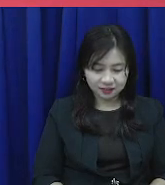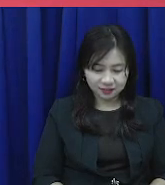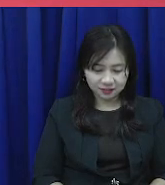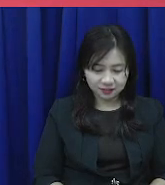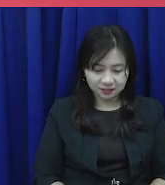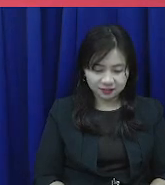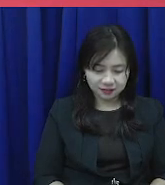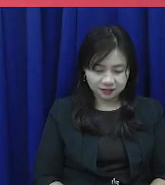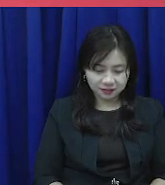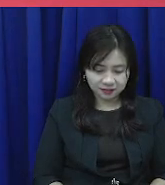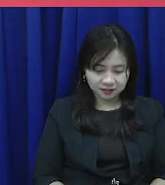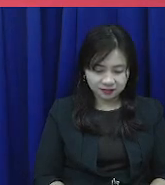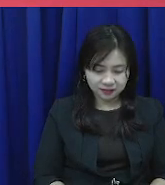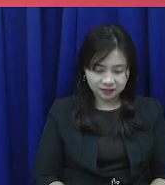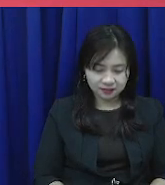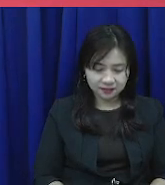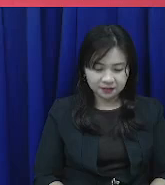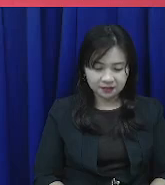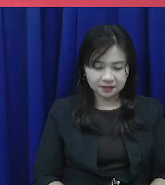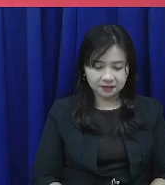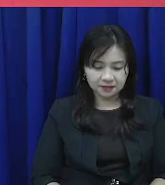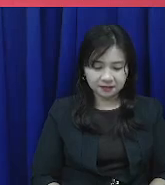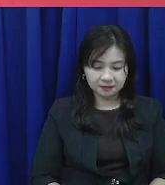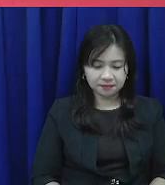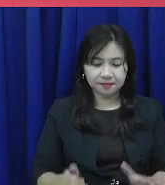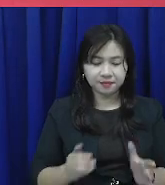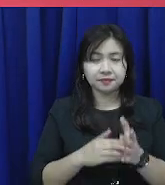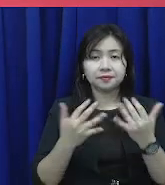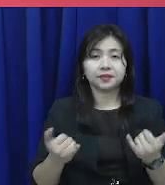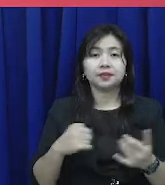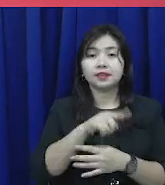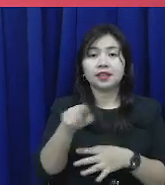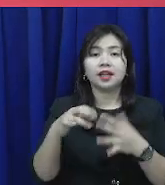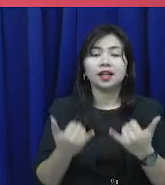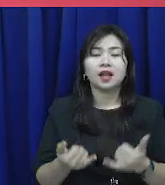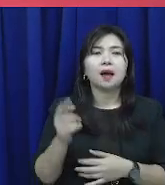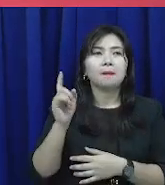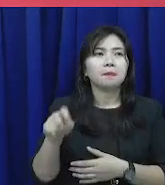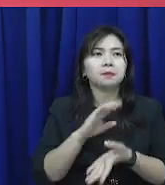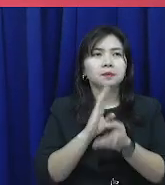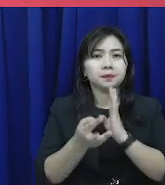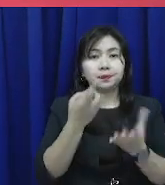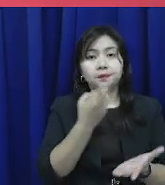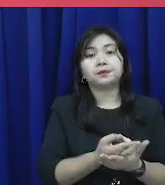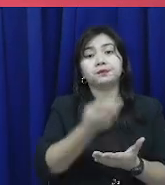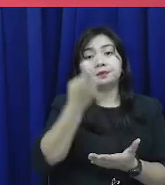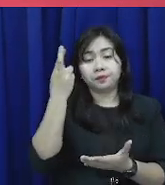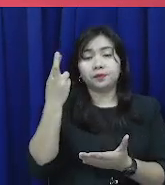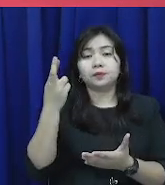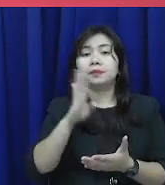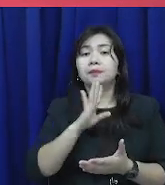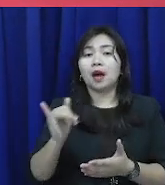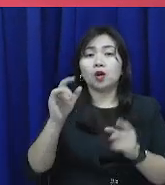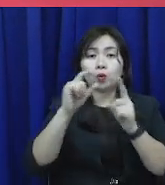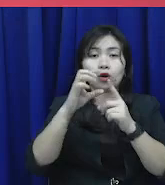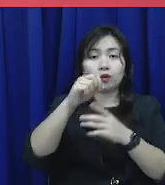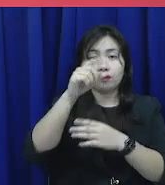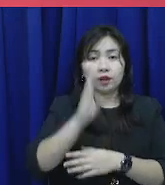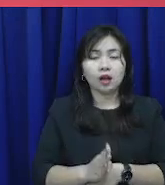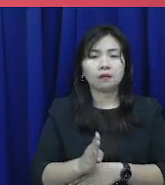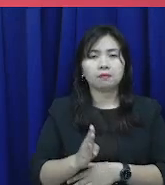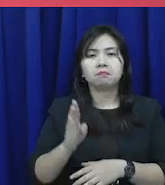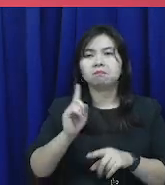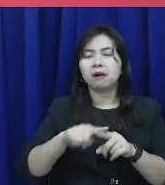mayabong na lupain ng Diyos but What's the problem Bakit hindi ganon yyung picture natin We Do not